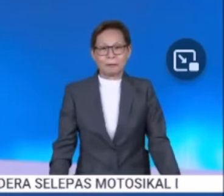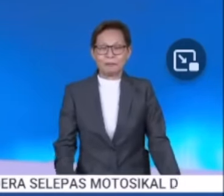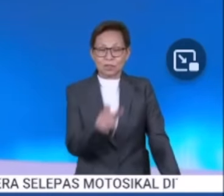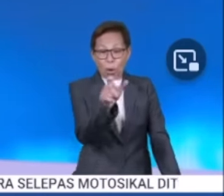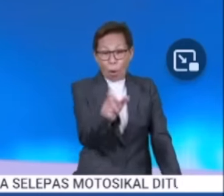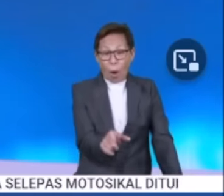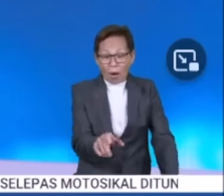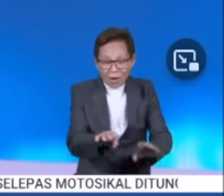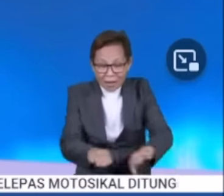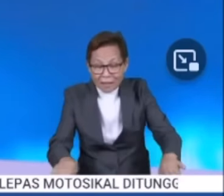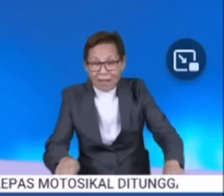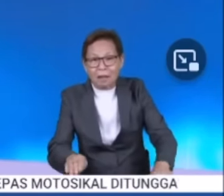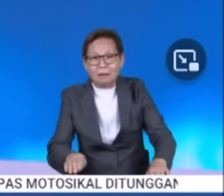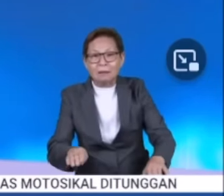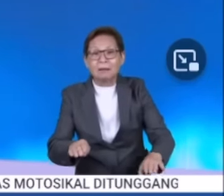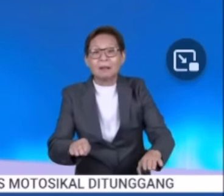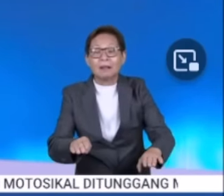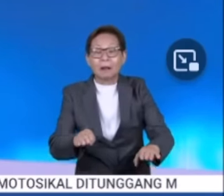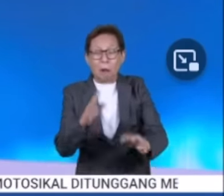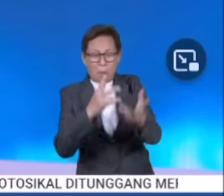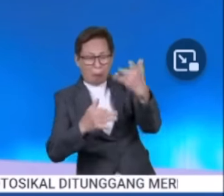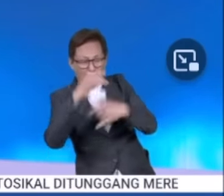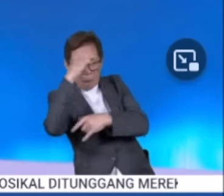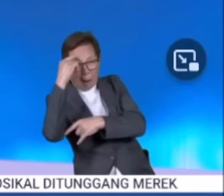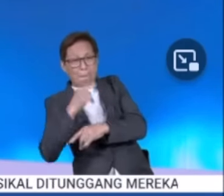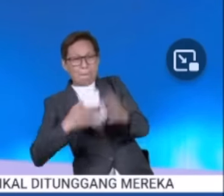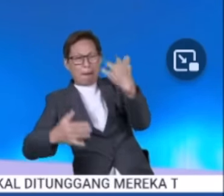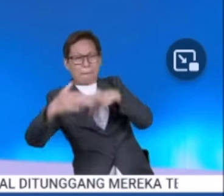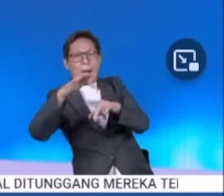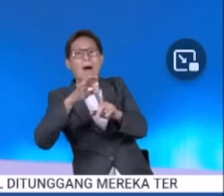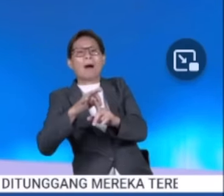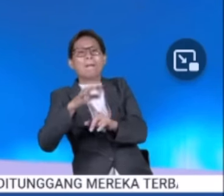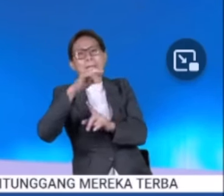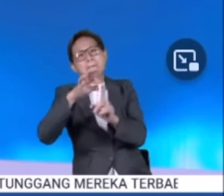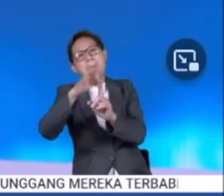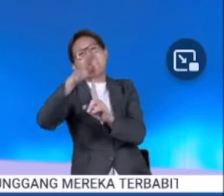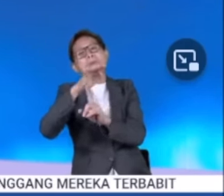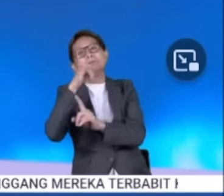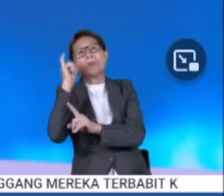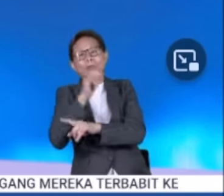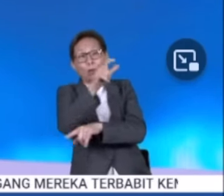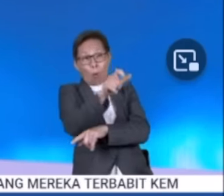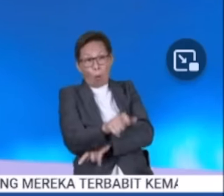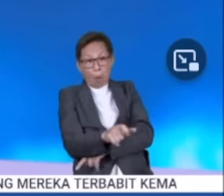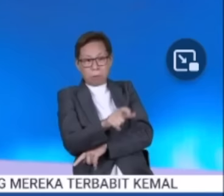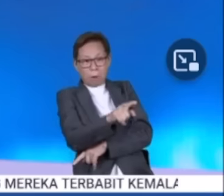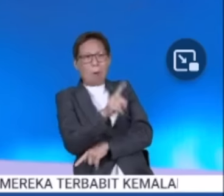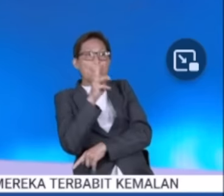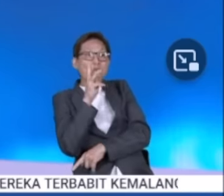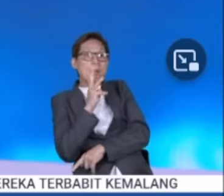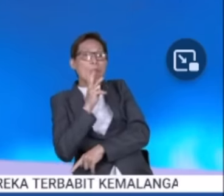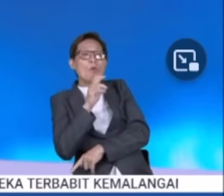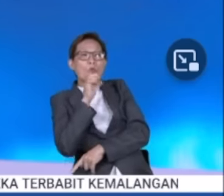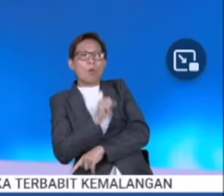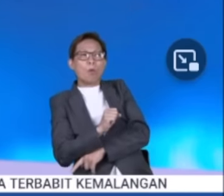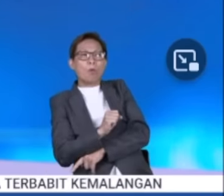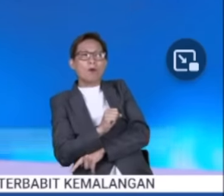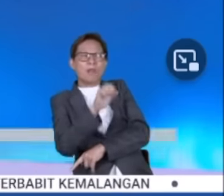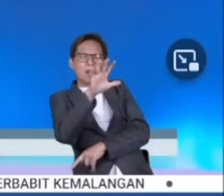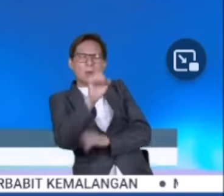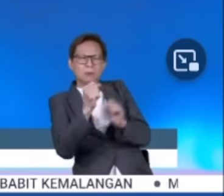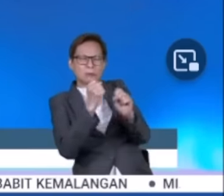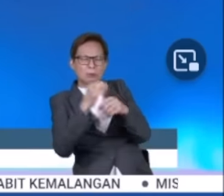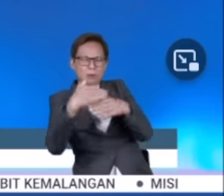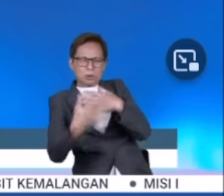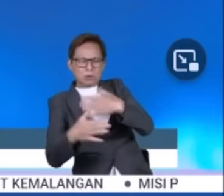Seorang kanak-kanak perempuan rentung dalam kebakaran di Air Hitam Pulau Pinang malam tadi. Seorang lagi mangsa yang merupakan wanita berusia separuh abad